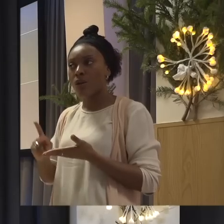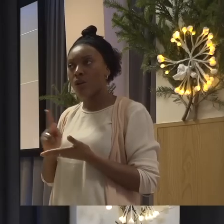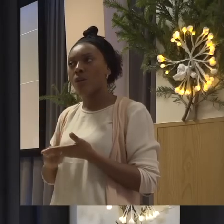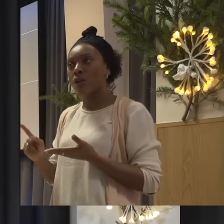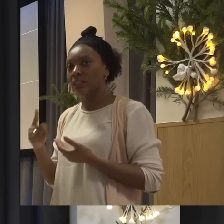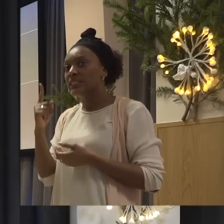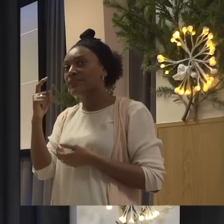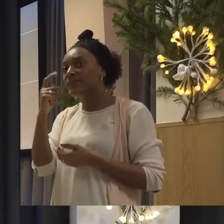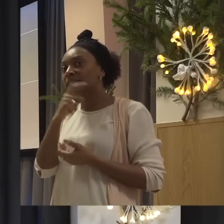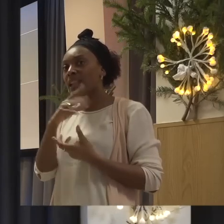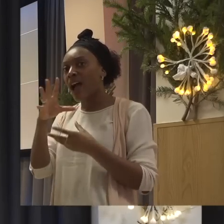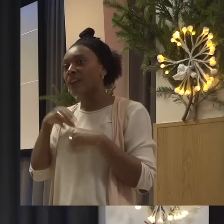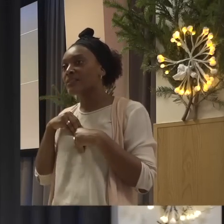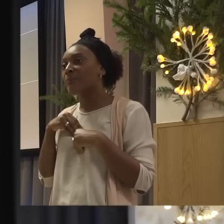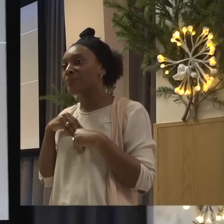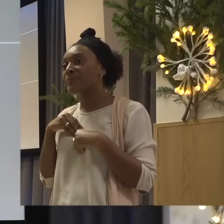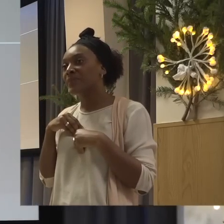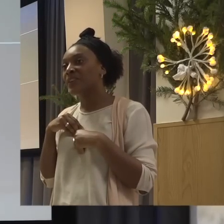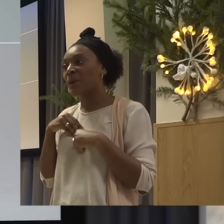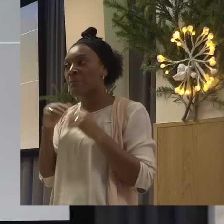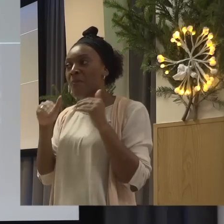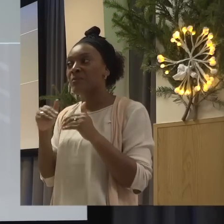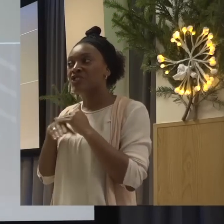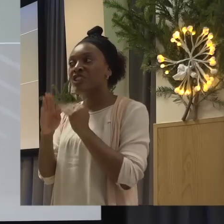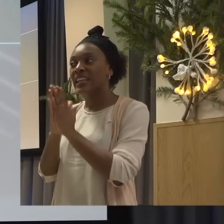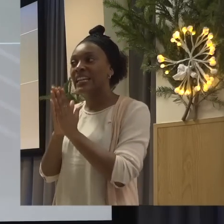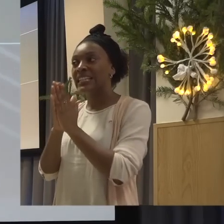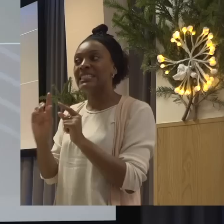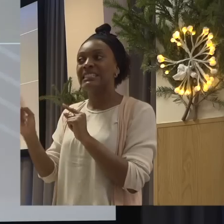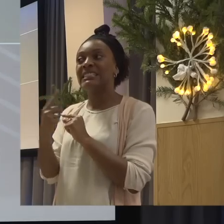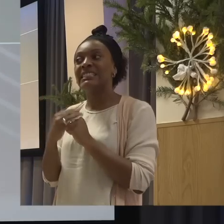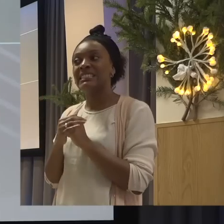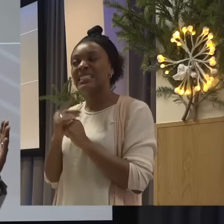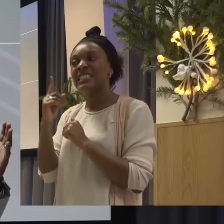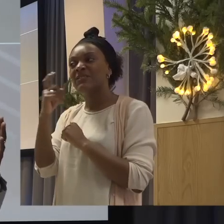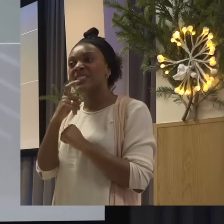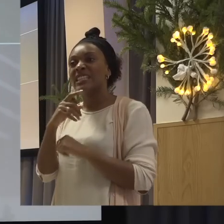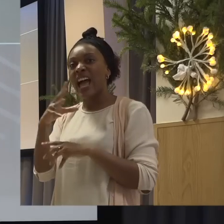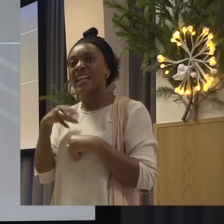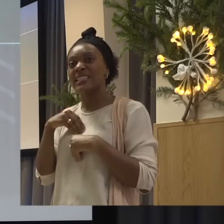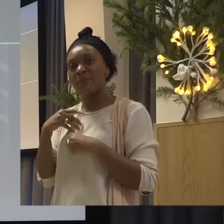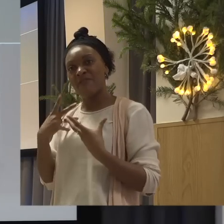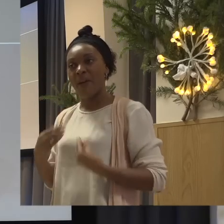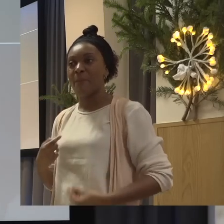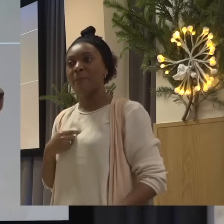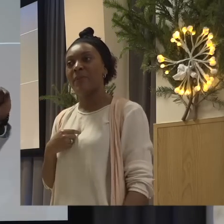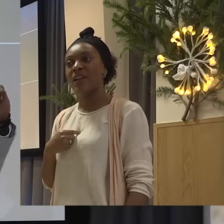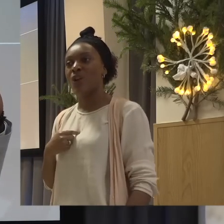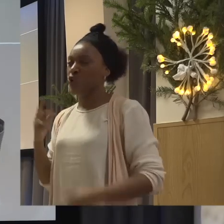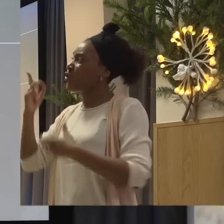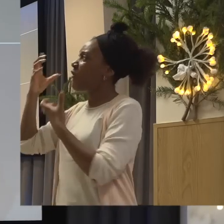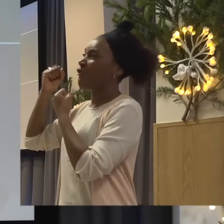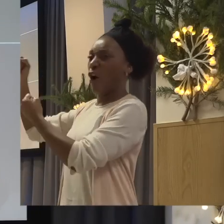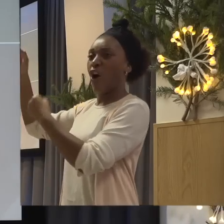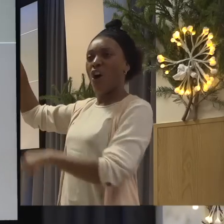cette notion, comme il arrive souvent dans les églises. Nous voulons qu'un Dieu qui est fort, nous voulons qu'un